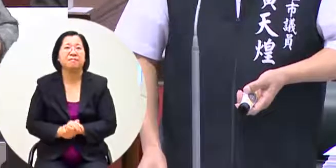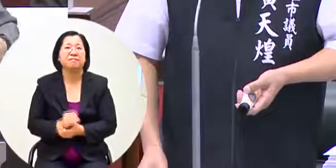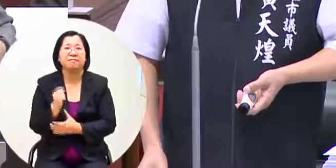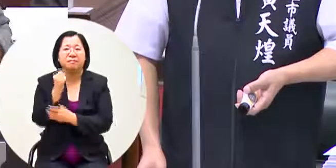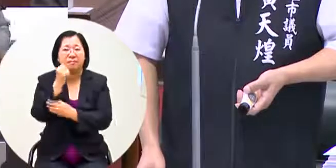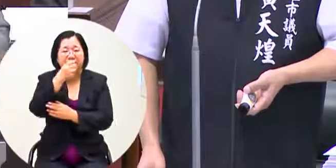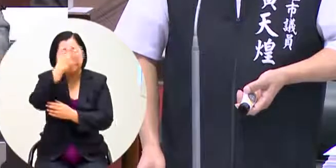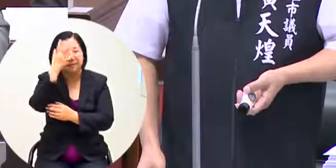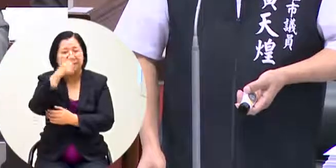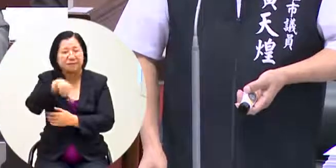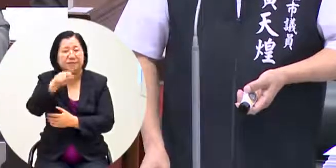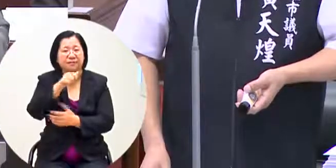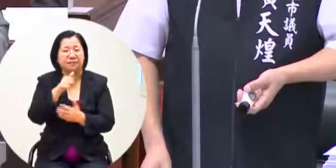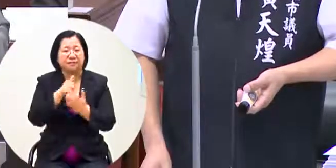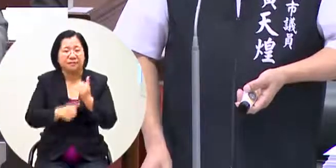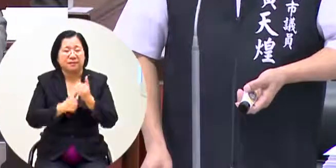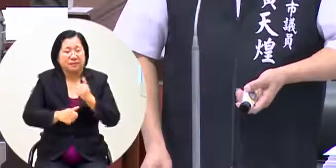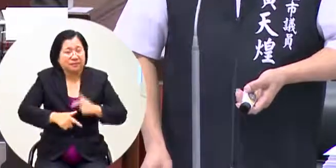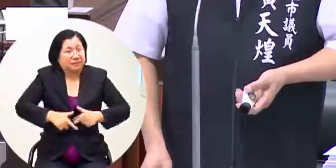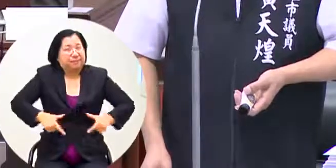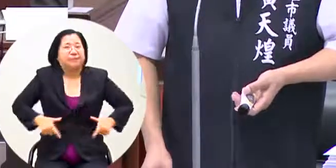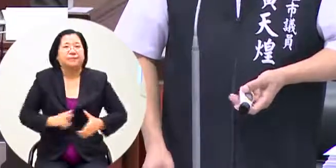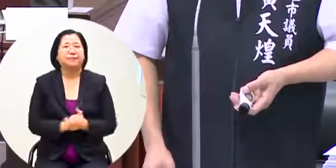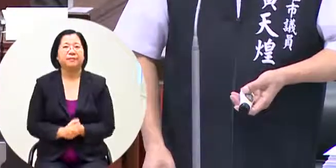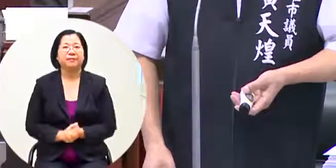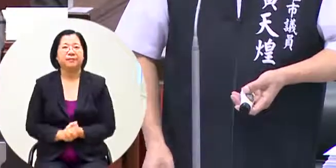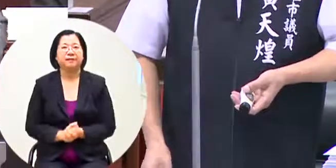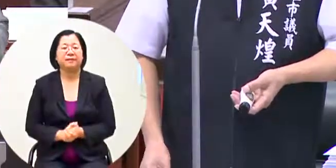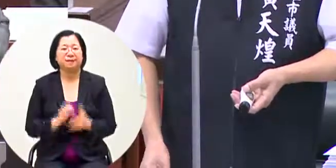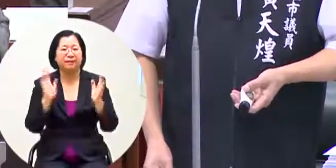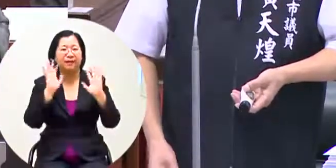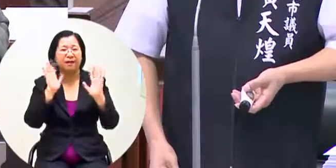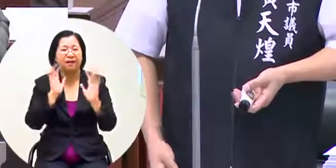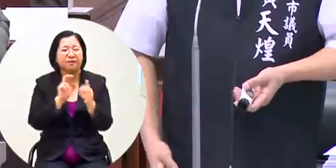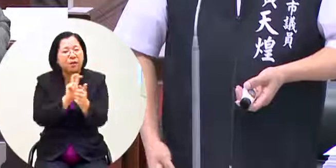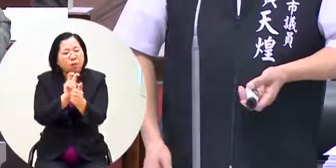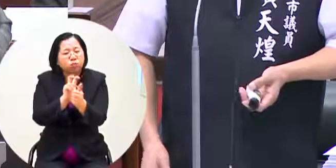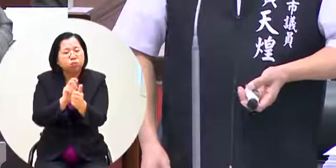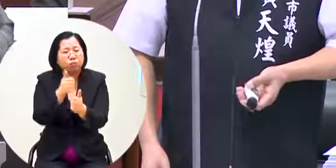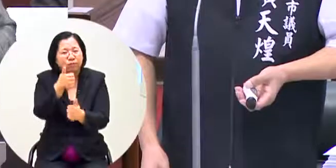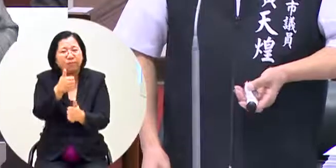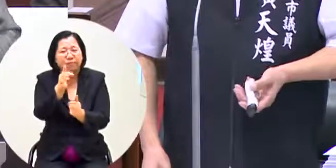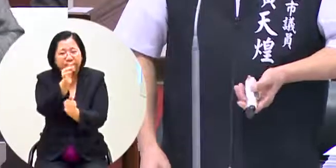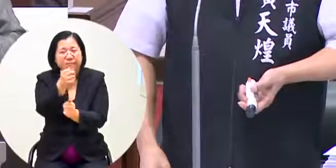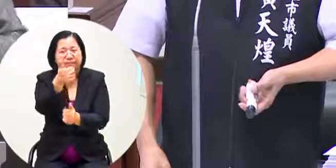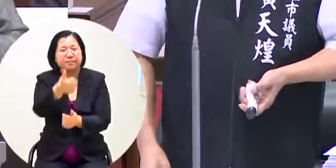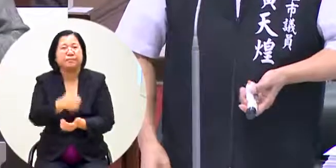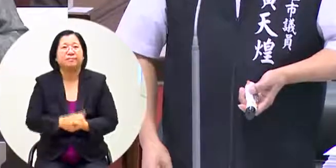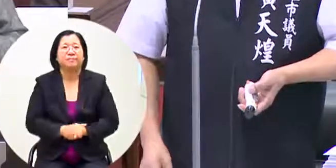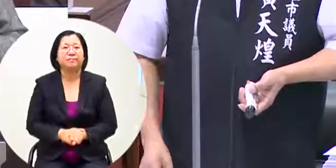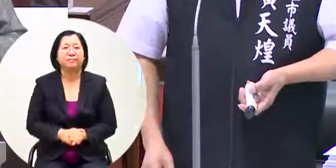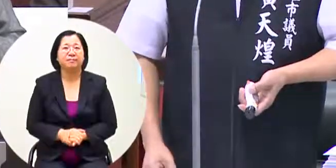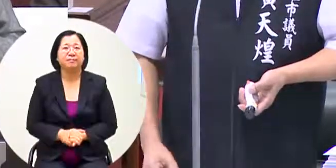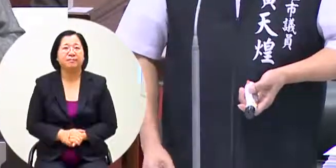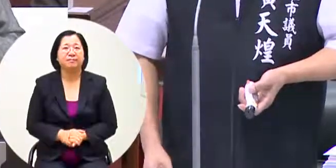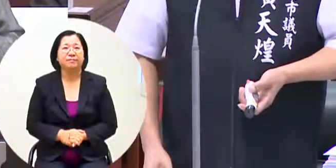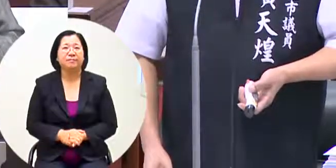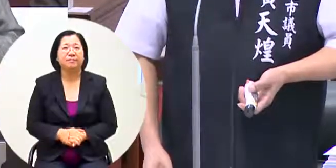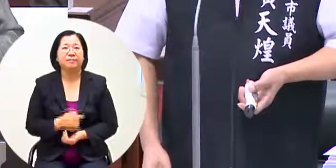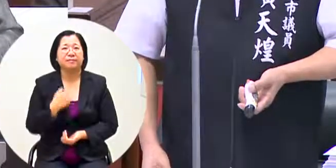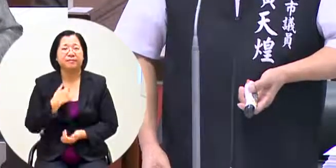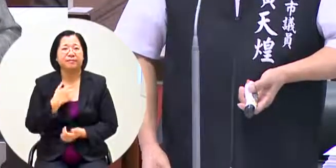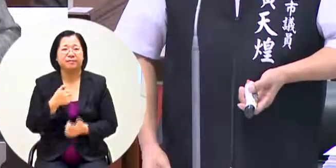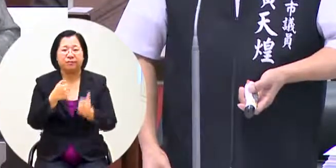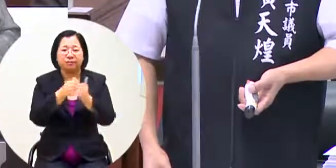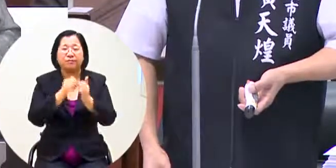阁甲囡仔做上好的照顾，啊这个部分咱的徐副市长他们社会局